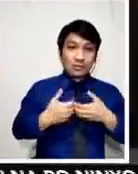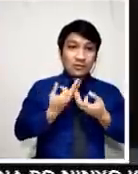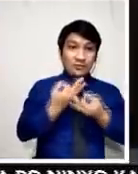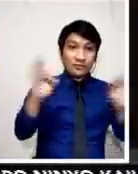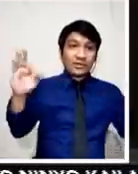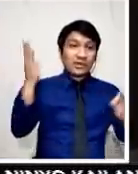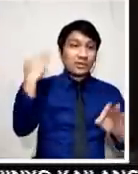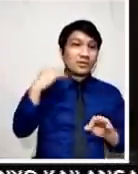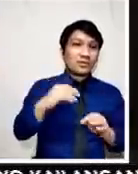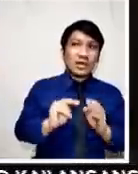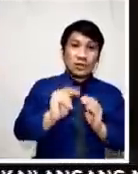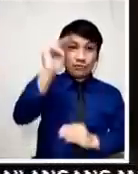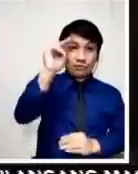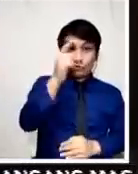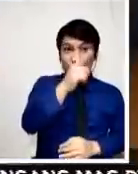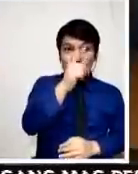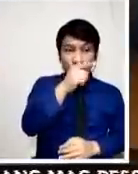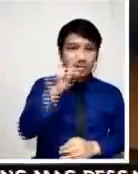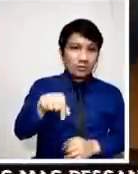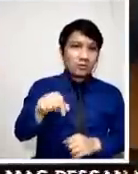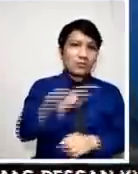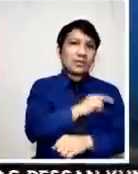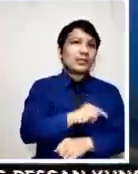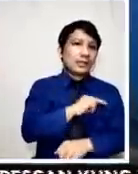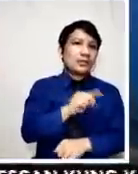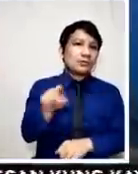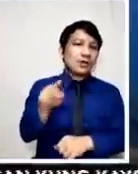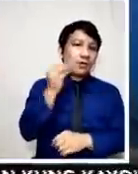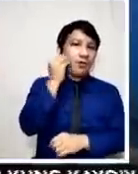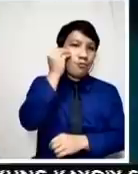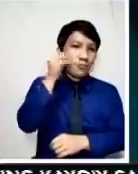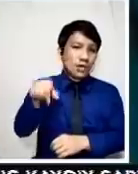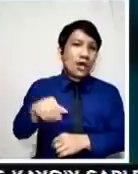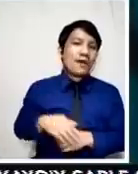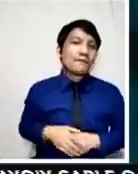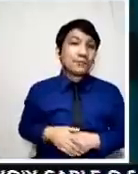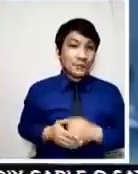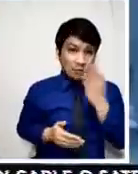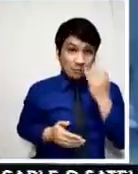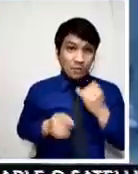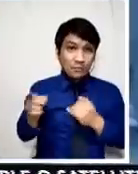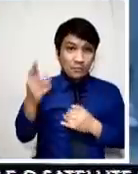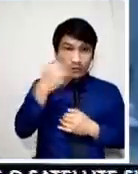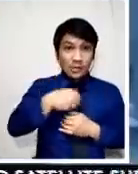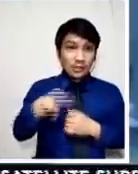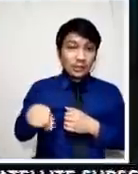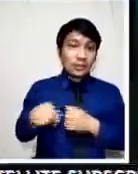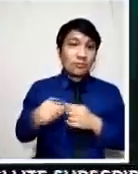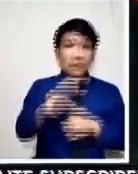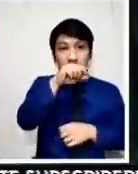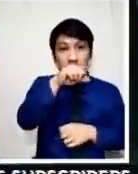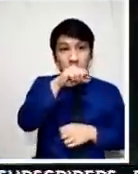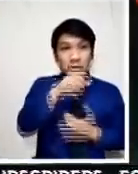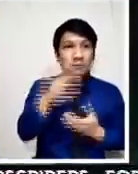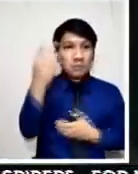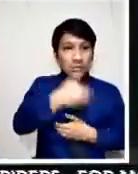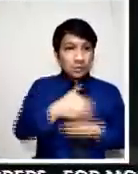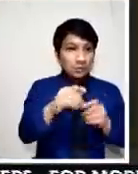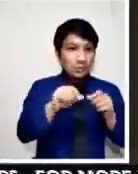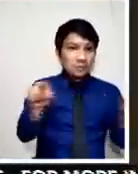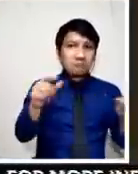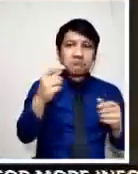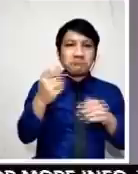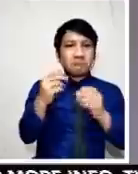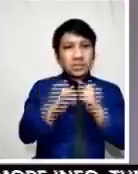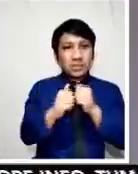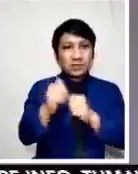Northern Luzon na kanilang natural habitat. Pag maganda at marami yung ating mga bird population, ibig sabihin maganda yung ating mga kagubatan. Pag